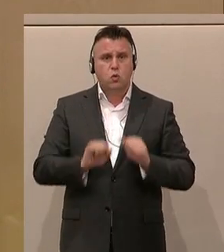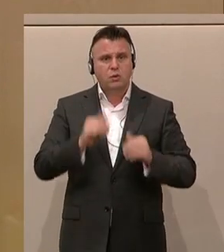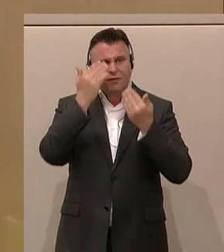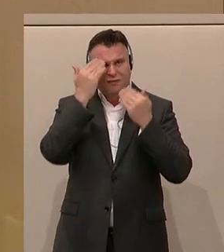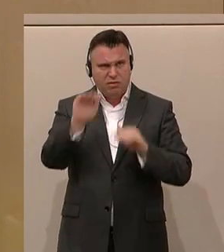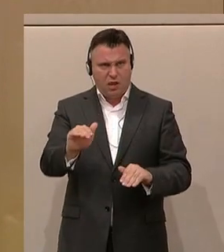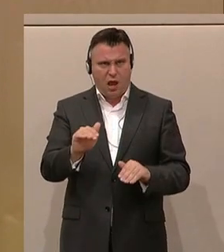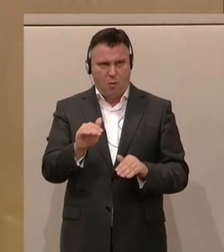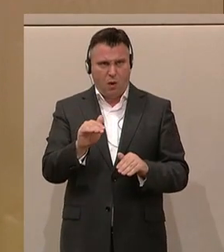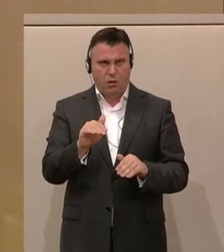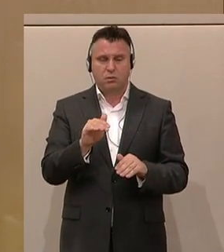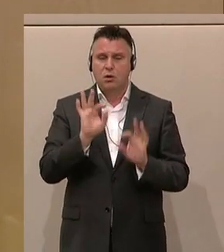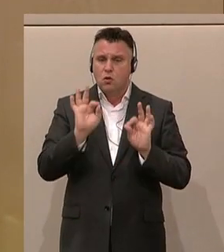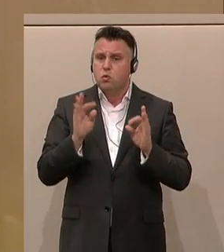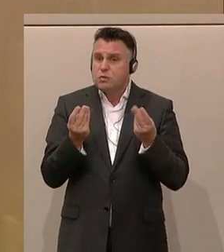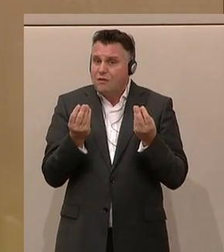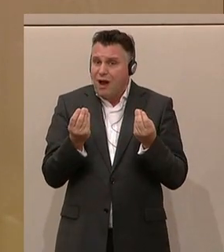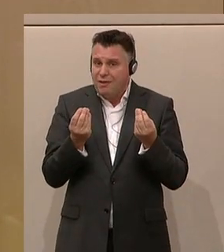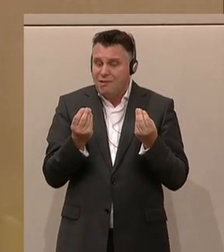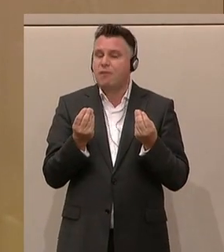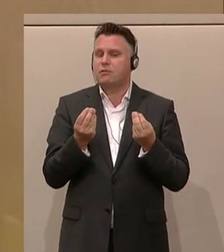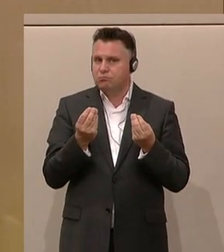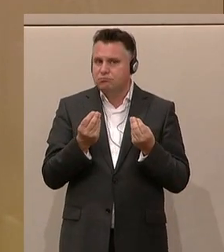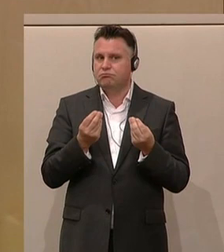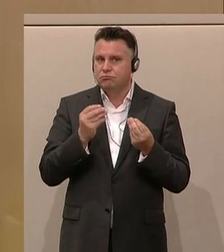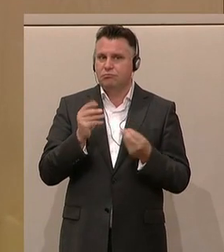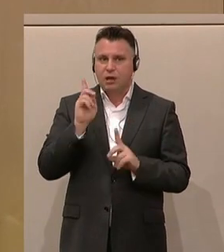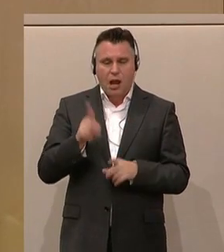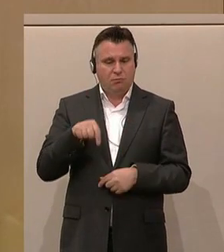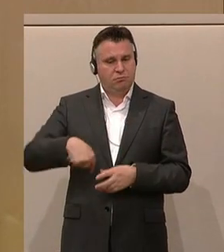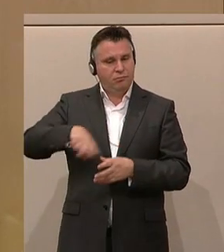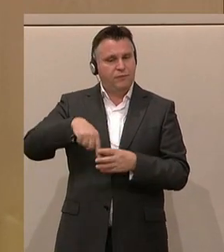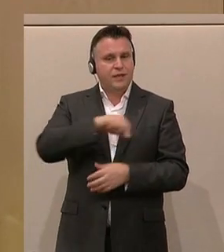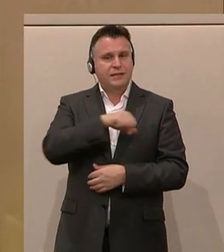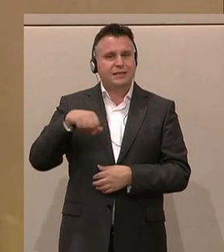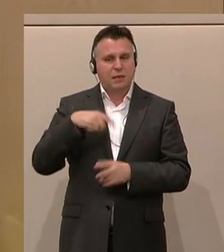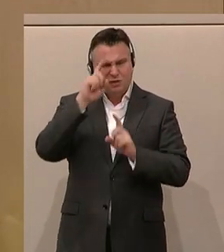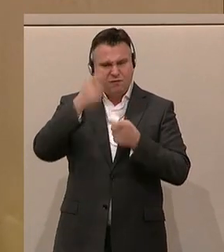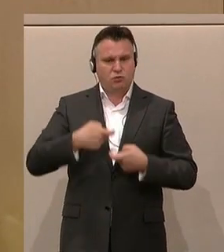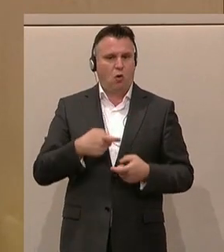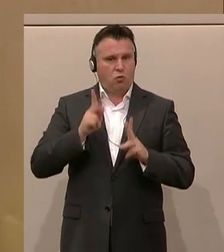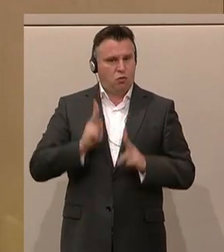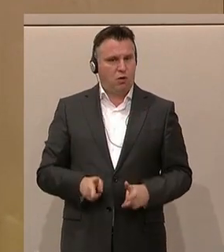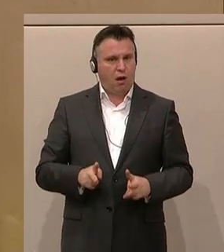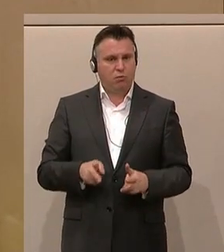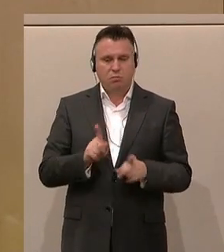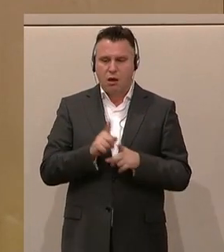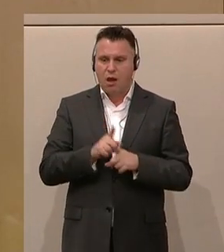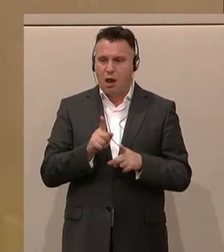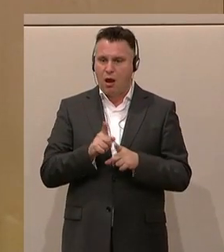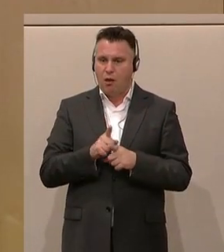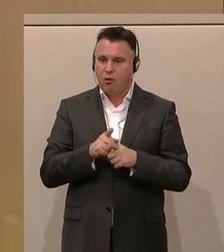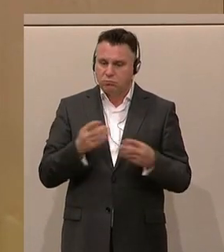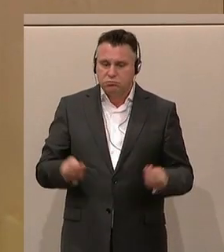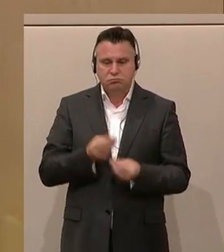Kundenvertrauen, das in die Qualität gesetzt wird, langfristig die Selbstversorgung in Österreich aufrechterhalten kann. Es kann die Wertschöpfung oder es muss